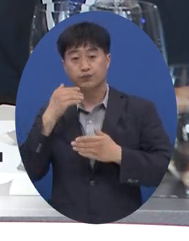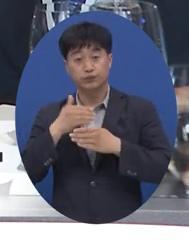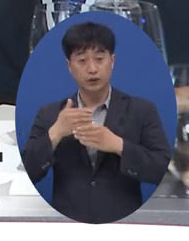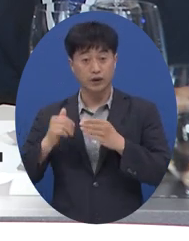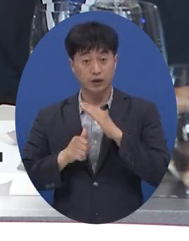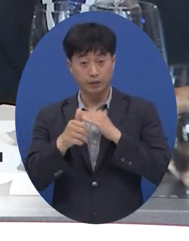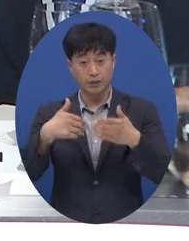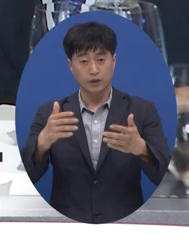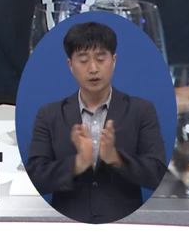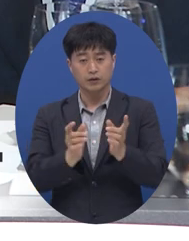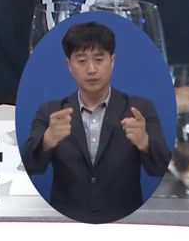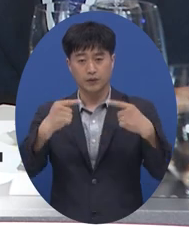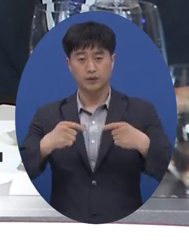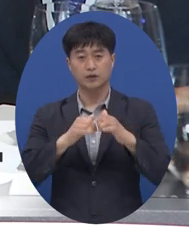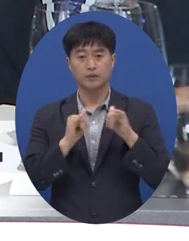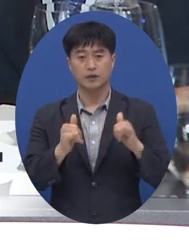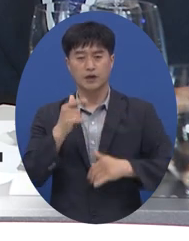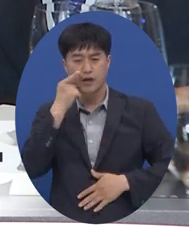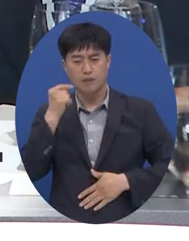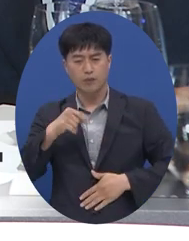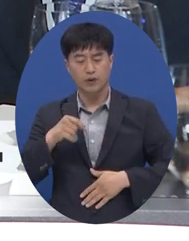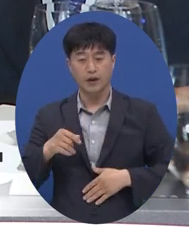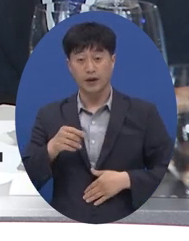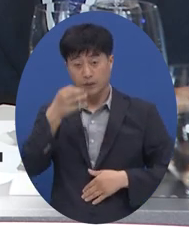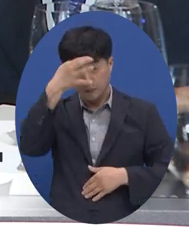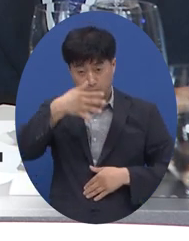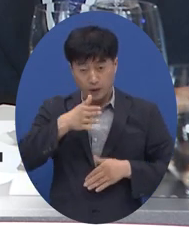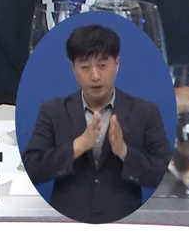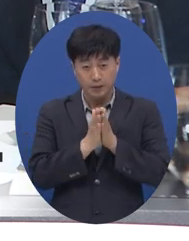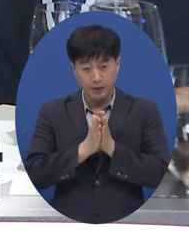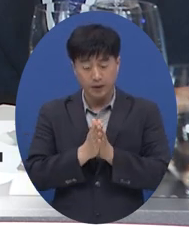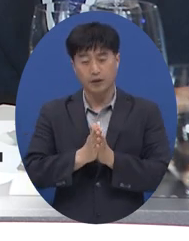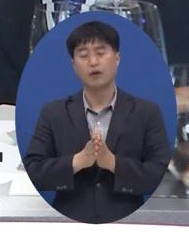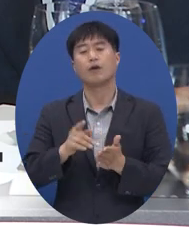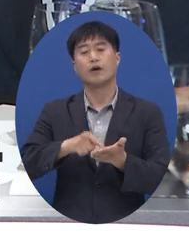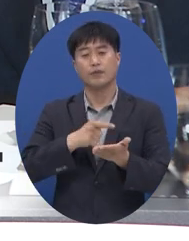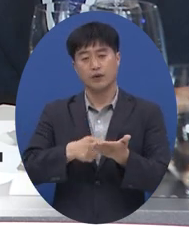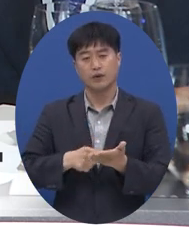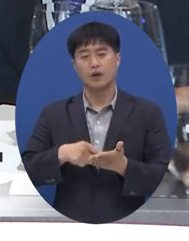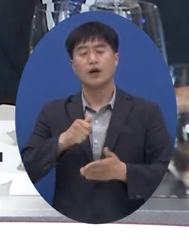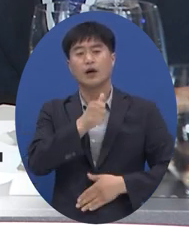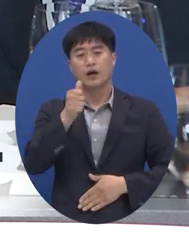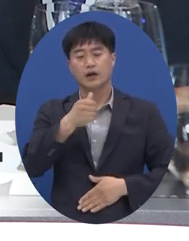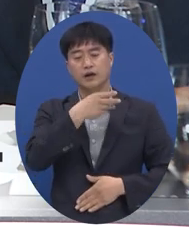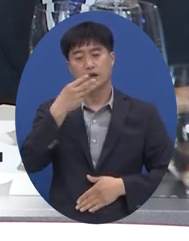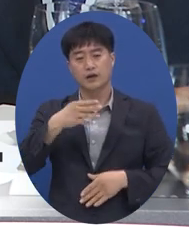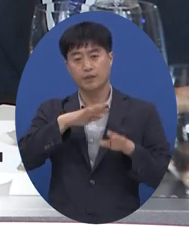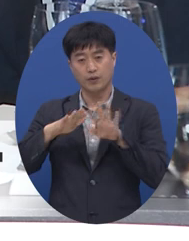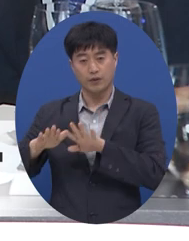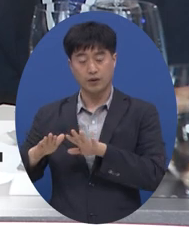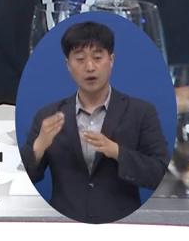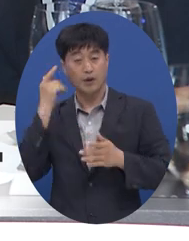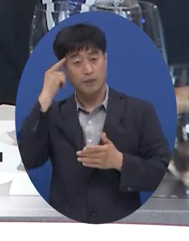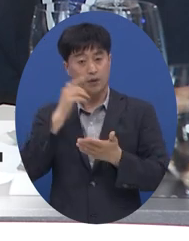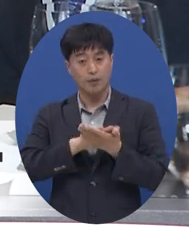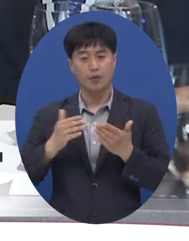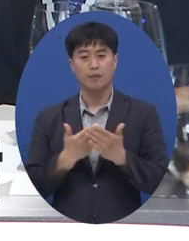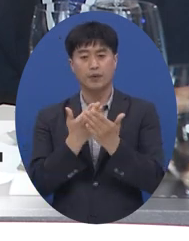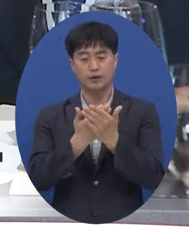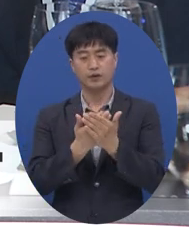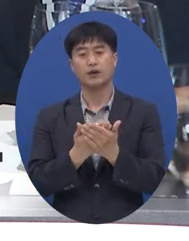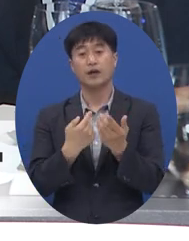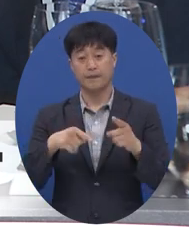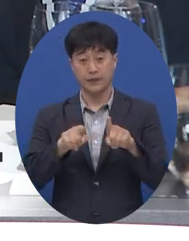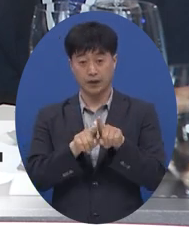대표단 등 참가자들은 일본의 사과와 배상만이 아시아태평양의 평화와 번영을 도모할 수 있는 길이라며